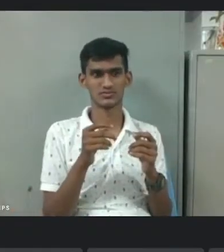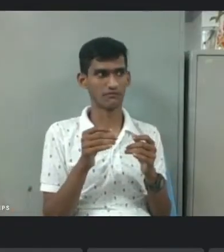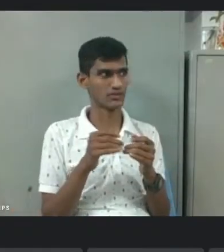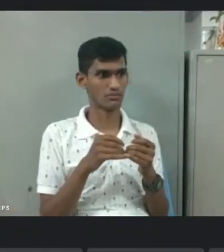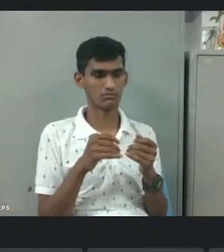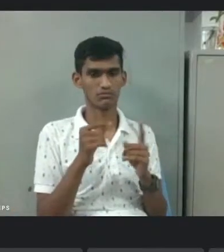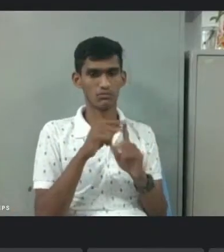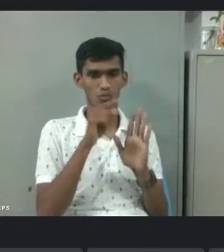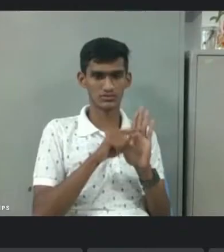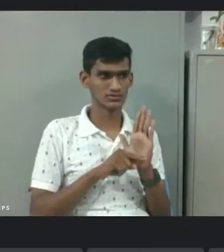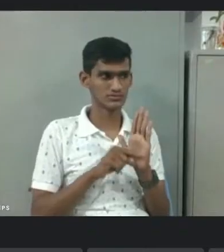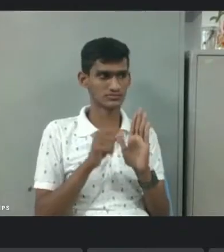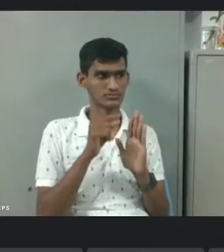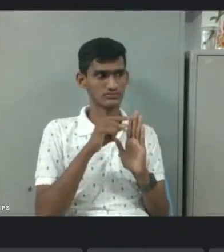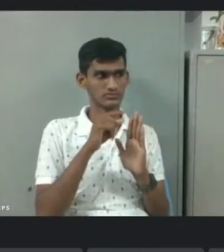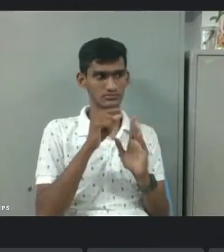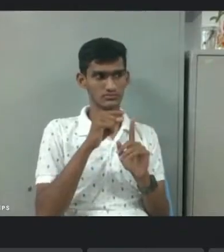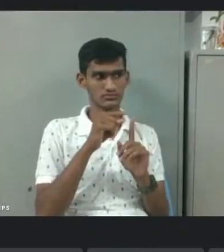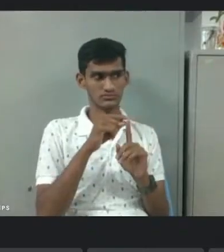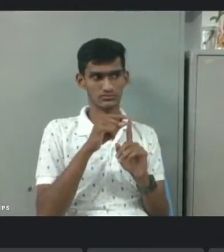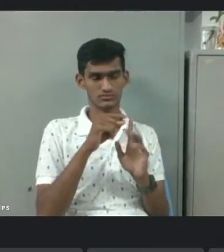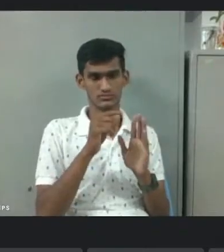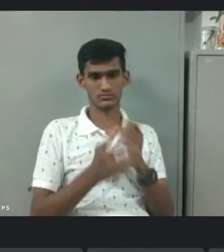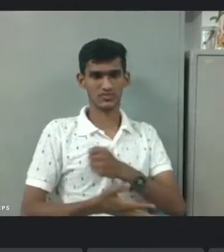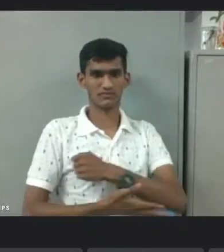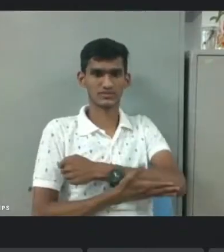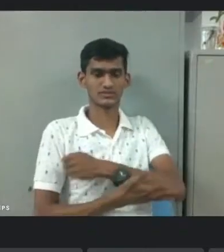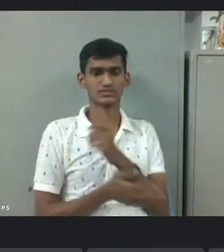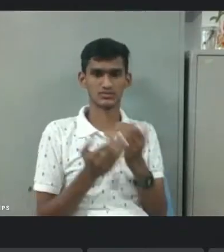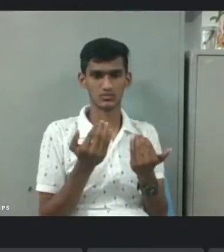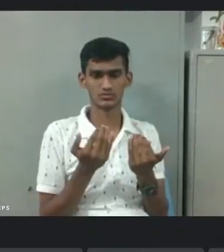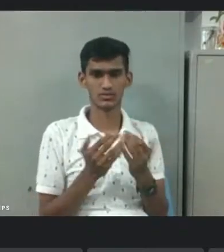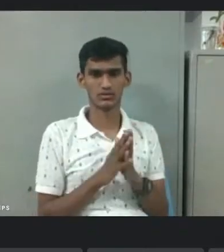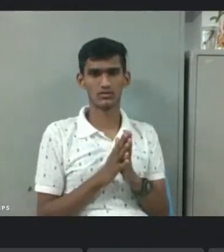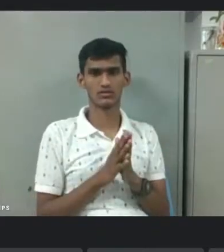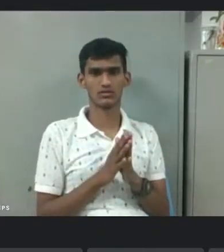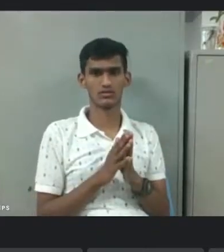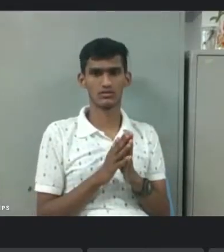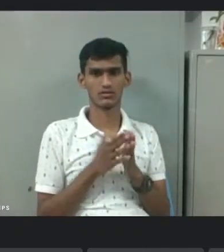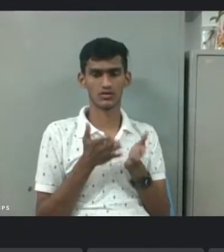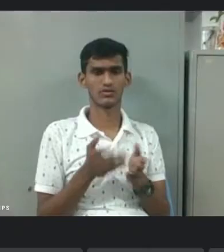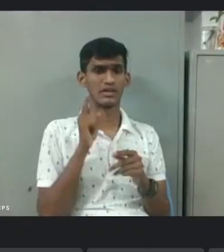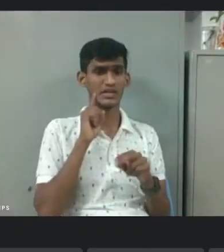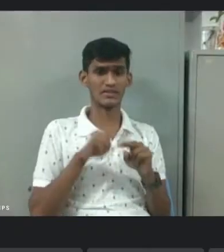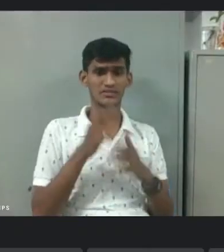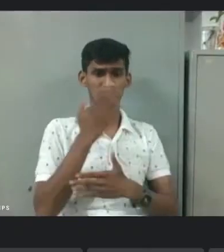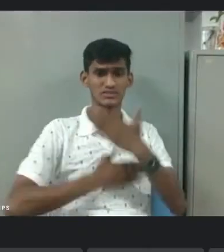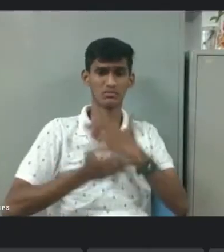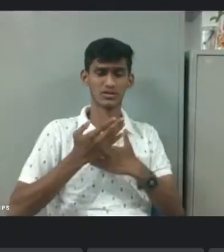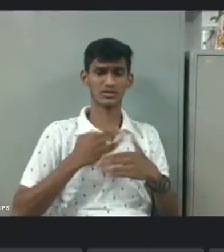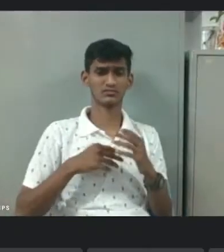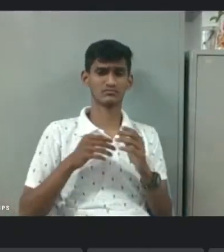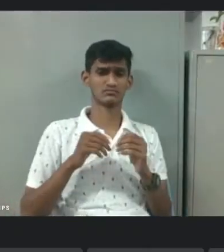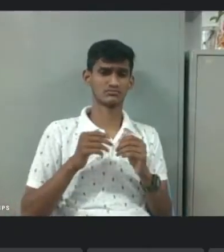വേണ്ടി വരും. അപ്പൊ എനിക്ക് മനസ്സിലായത്, സോറി ഇടയ്ക്കൊരു കോള് വന്നതുകൊണ്ട് കുറച്ച് കാര്യങ്ങൾ മിസ്സായി. എനിക്ക് മനസ്സിലായിടത്തോളം സിവിയർ ഡിസബിലിറ്റി ഉള്ള